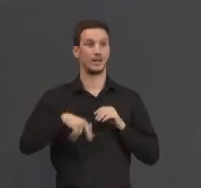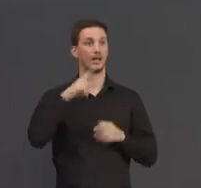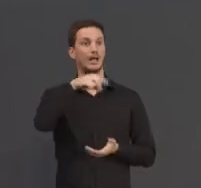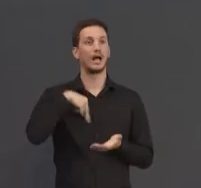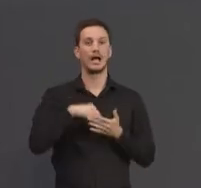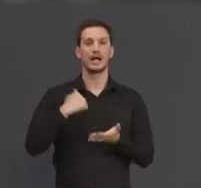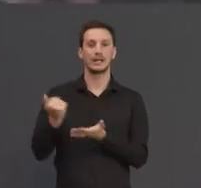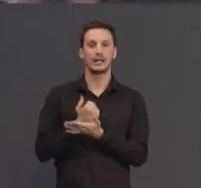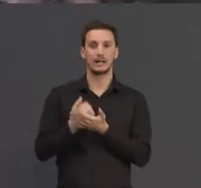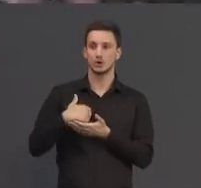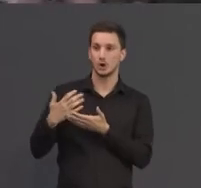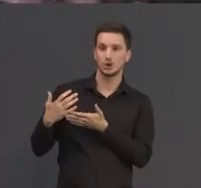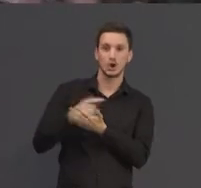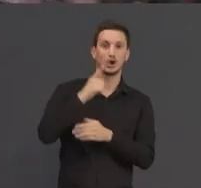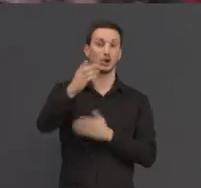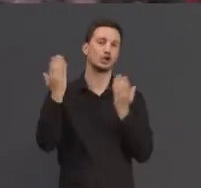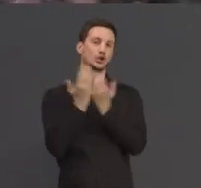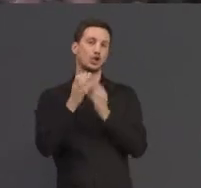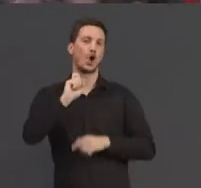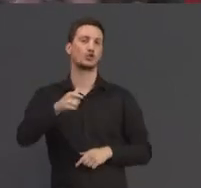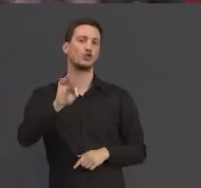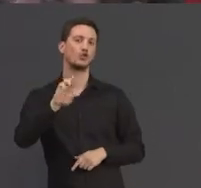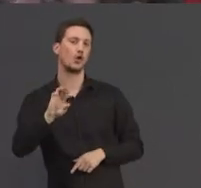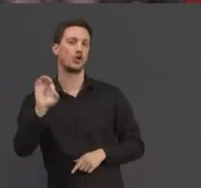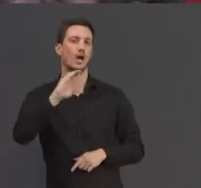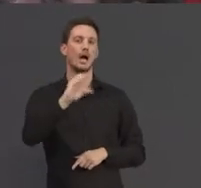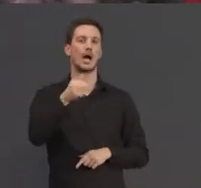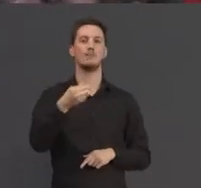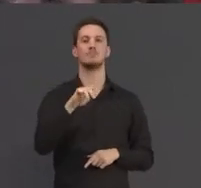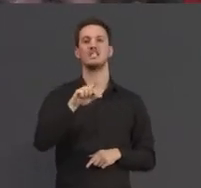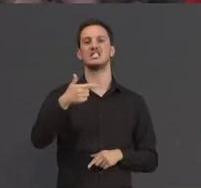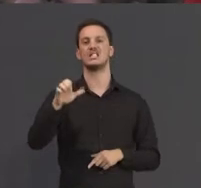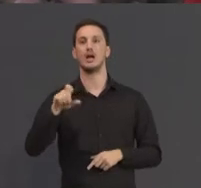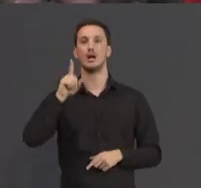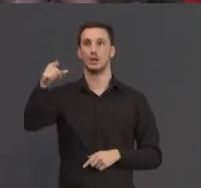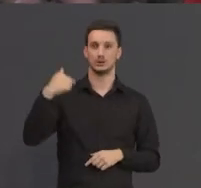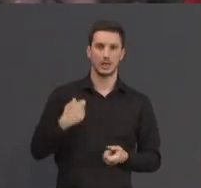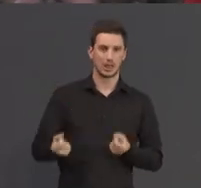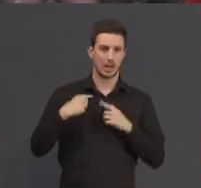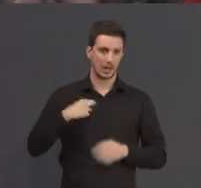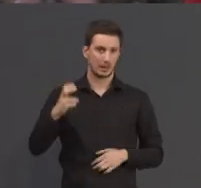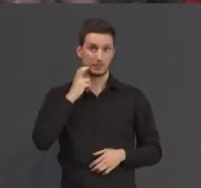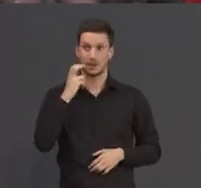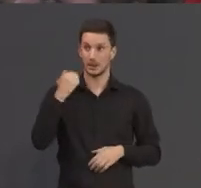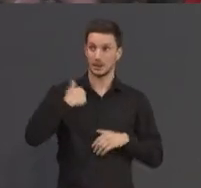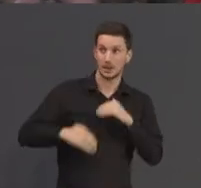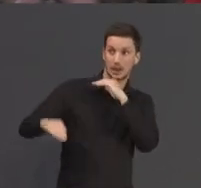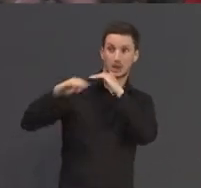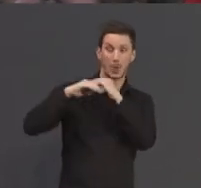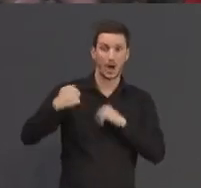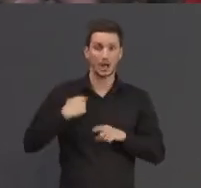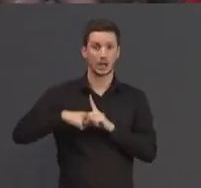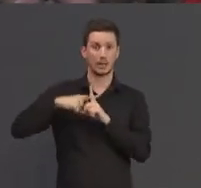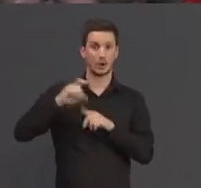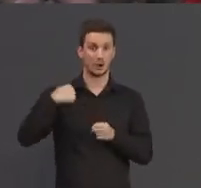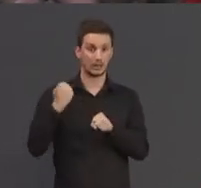amb companys que havien estudiat a Oxford o Cambridge, em feia molta por no estar a l'altura o escriure treballs